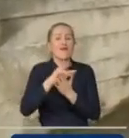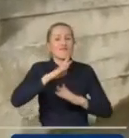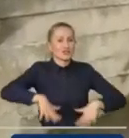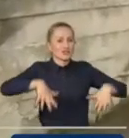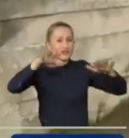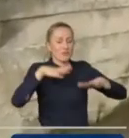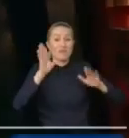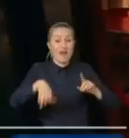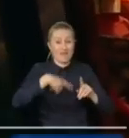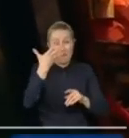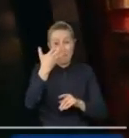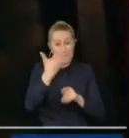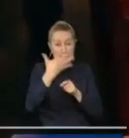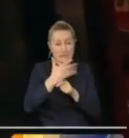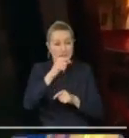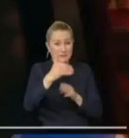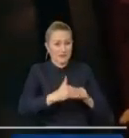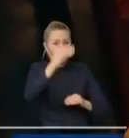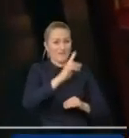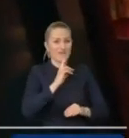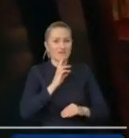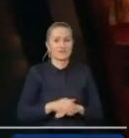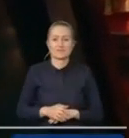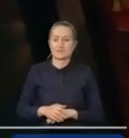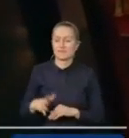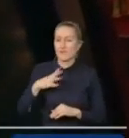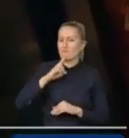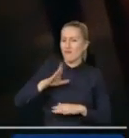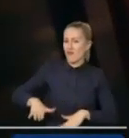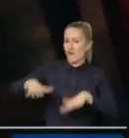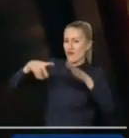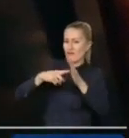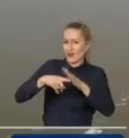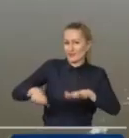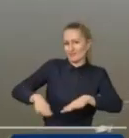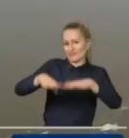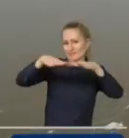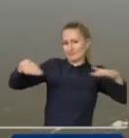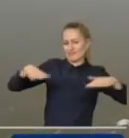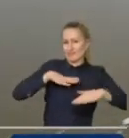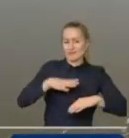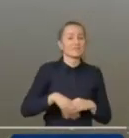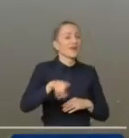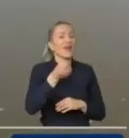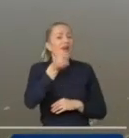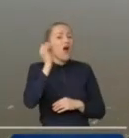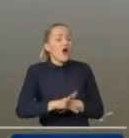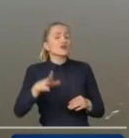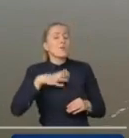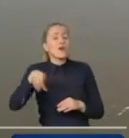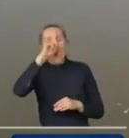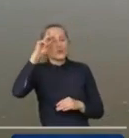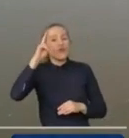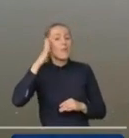sięgała nawet pół metra. Dokąd pani tutaj tą wodę miała? Tu do Pieńka, tak. Najbardziej poszkodowane zostały osoby mieszkające na